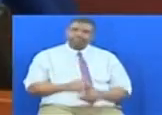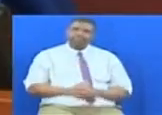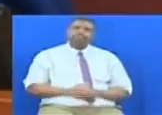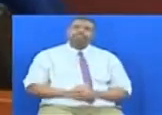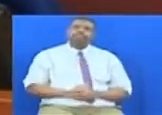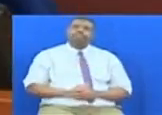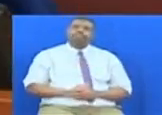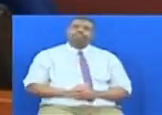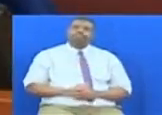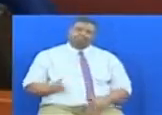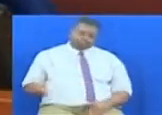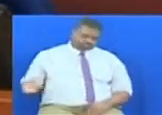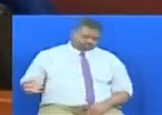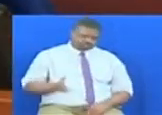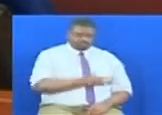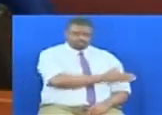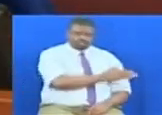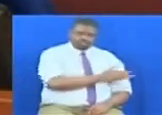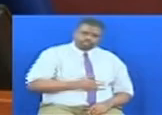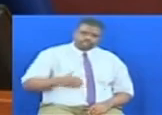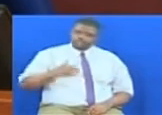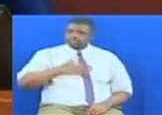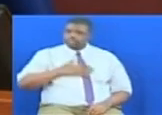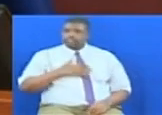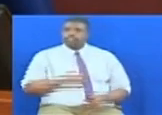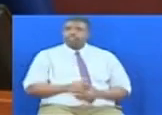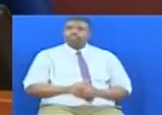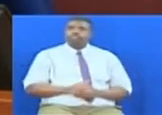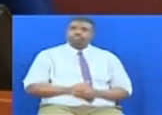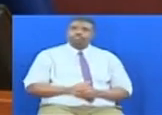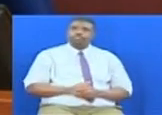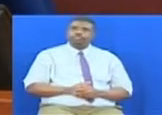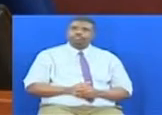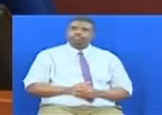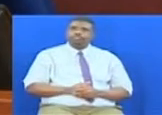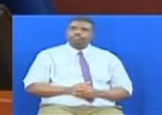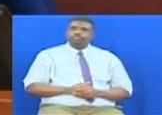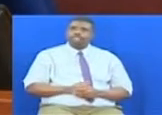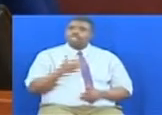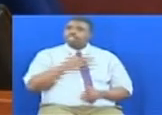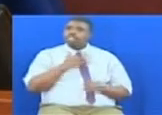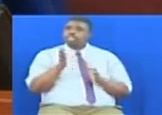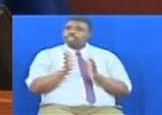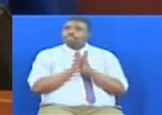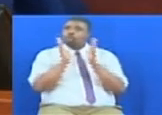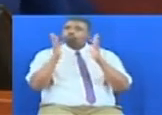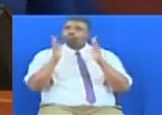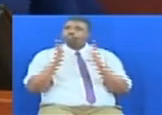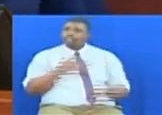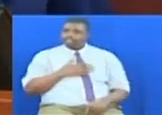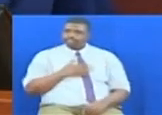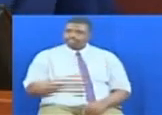Asante sana Mheshimiwa Dr. Mary Nagu. Asanteni kwa makofi jamani, asanteni. Asante sana.